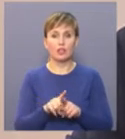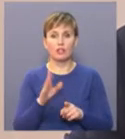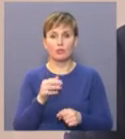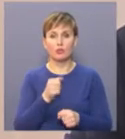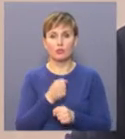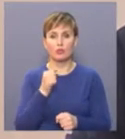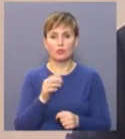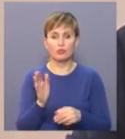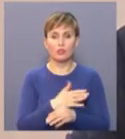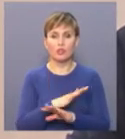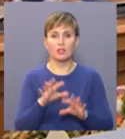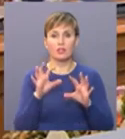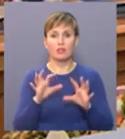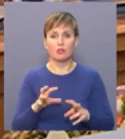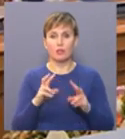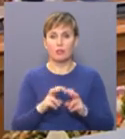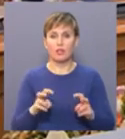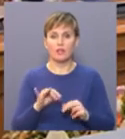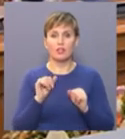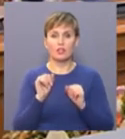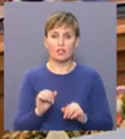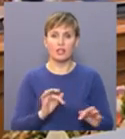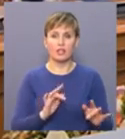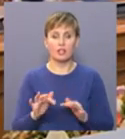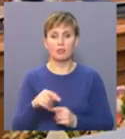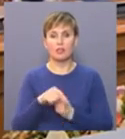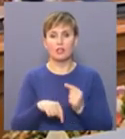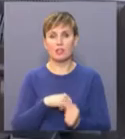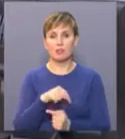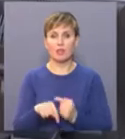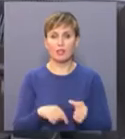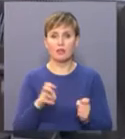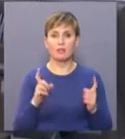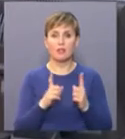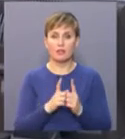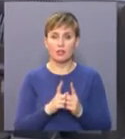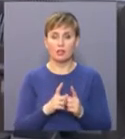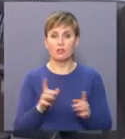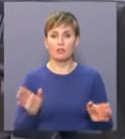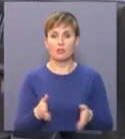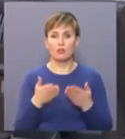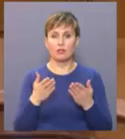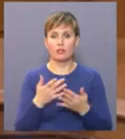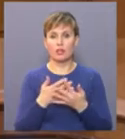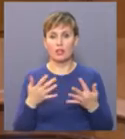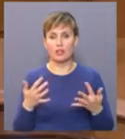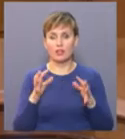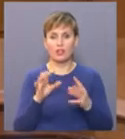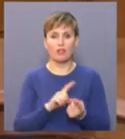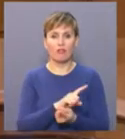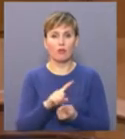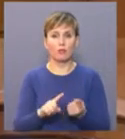жестко пресекать незаконные проверки и защищать деятельность бизнесменов. На встрече, к слову, коснулись и темы конституционной